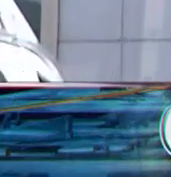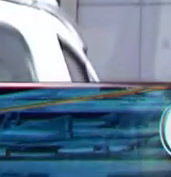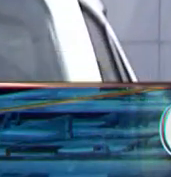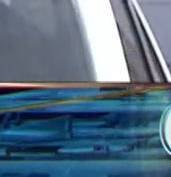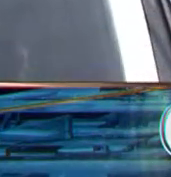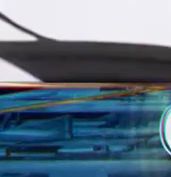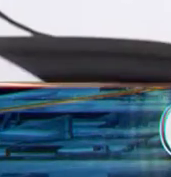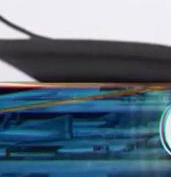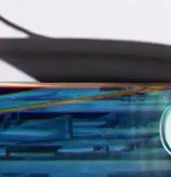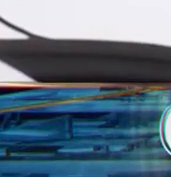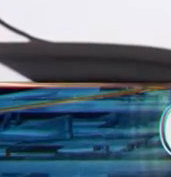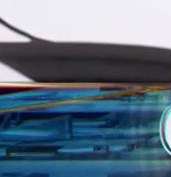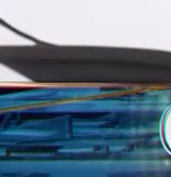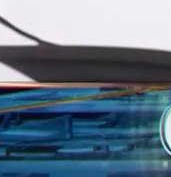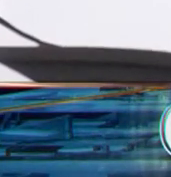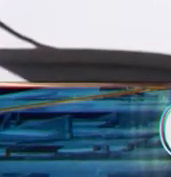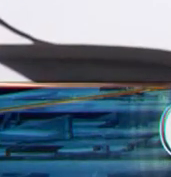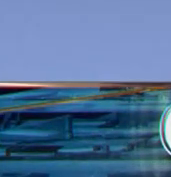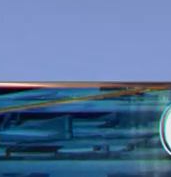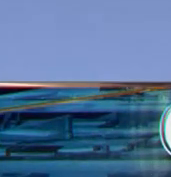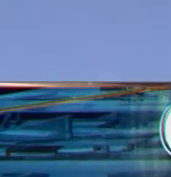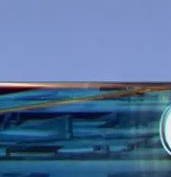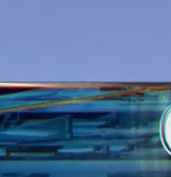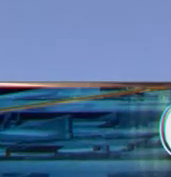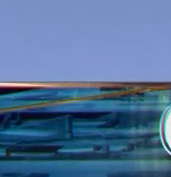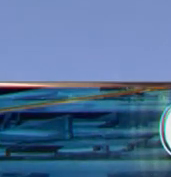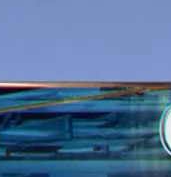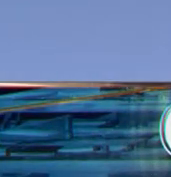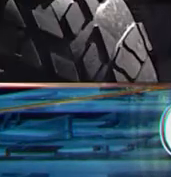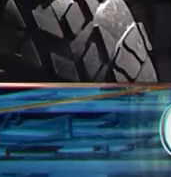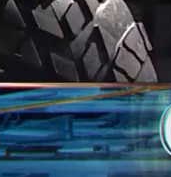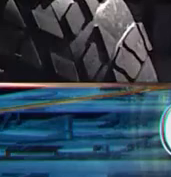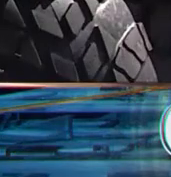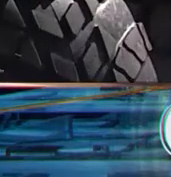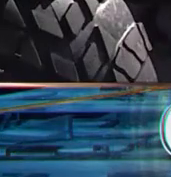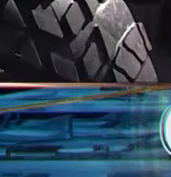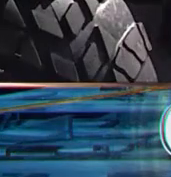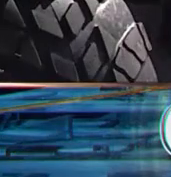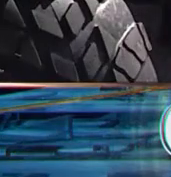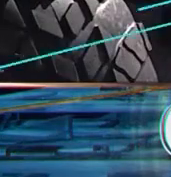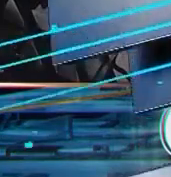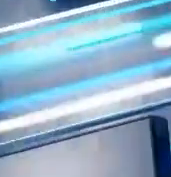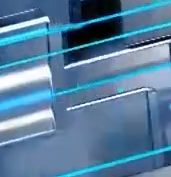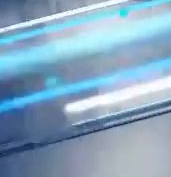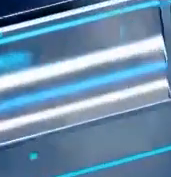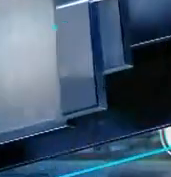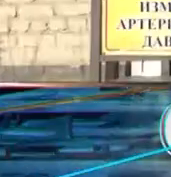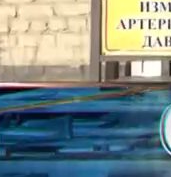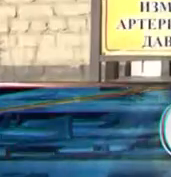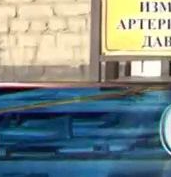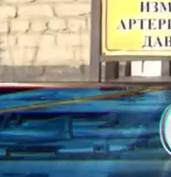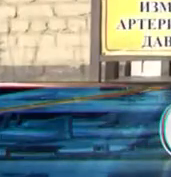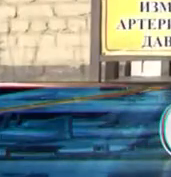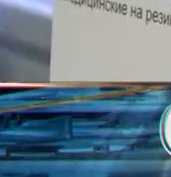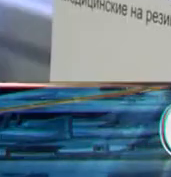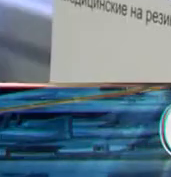Предупрежден, значит вооружен. В ЖГУ имени Ильяса Жансугурова прошли сейсмотактические учения совместно со студентами. В чем